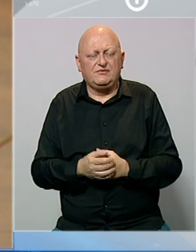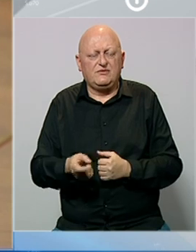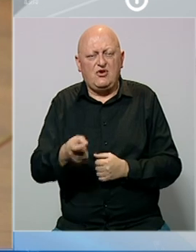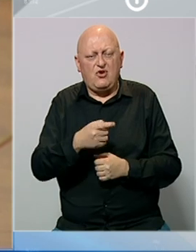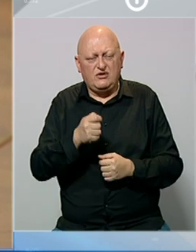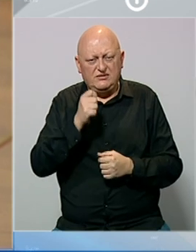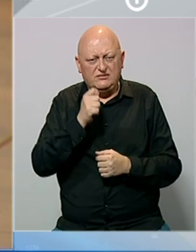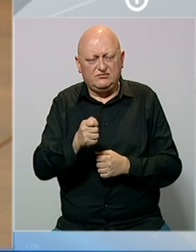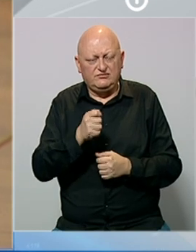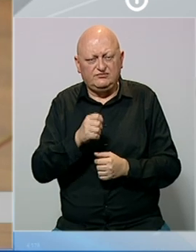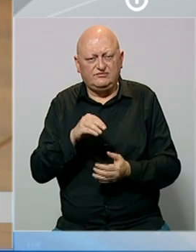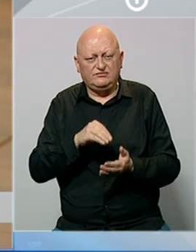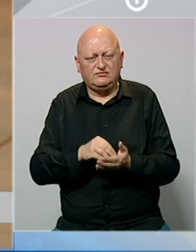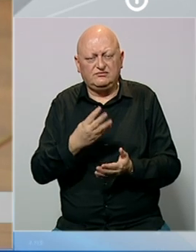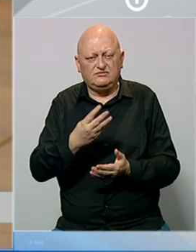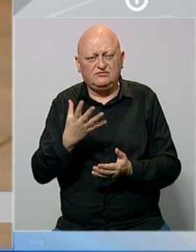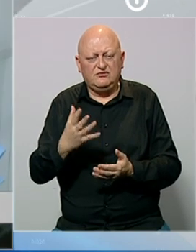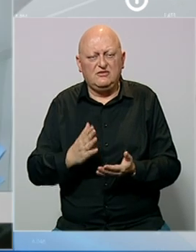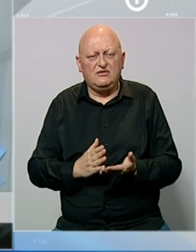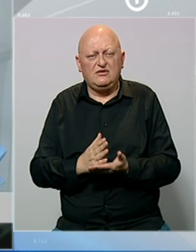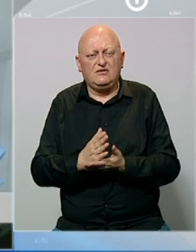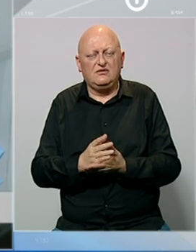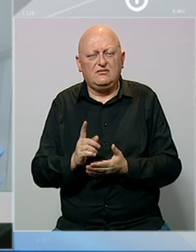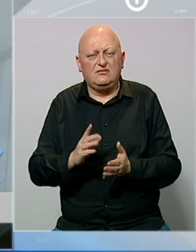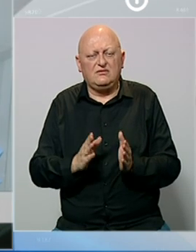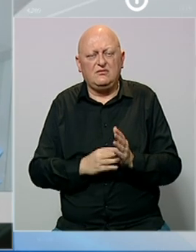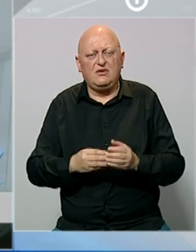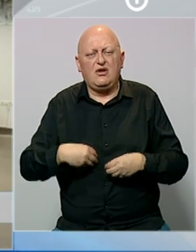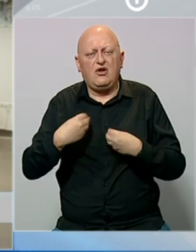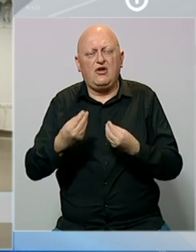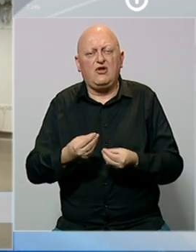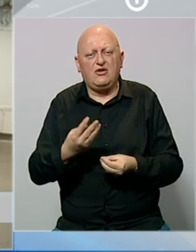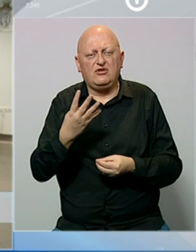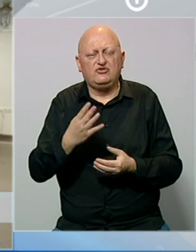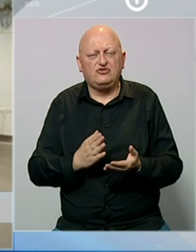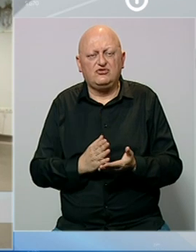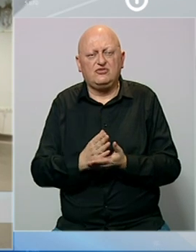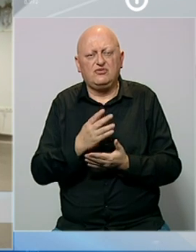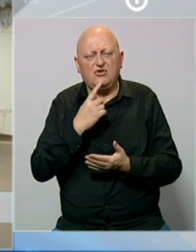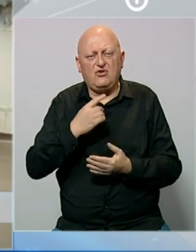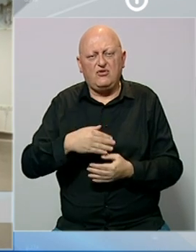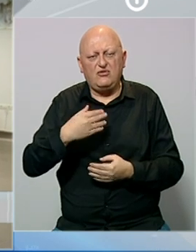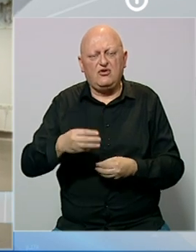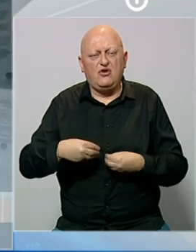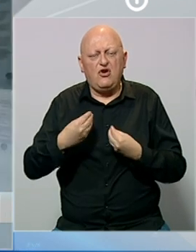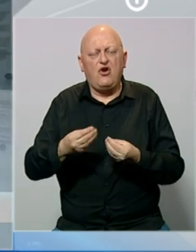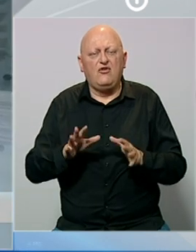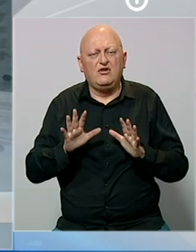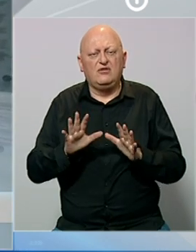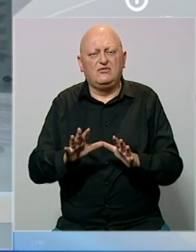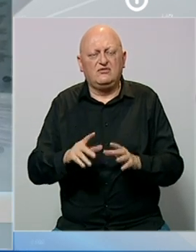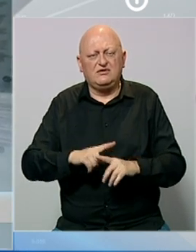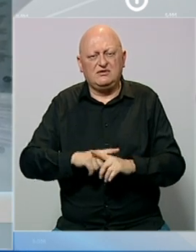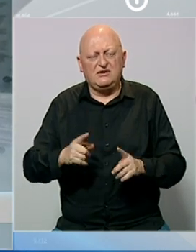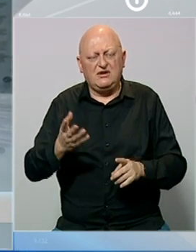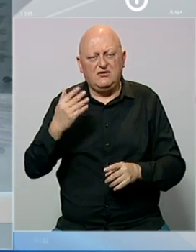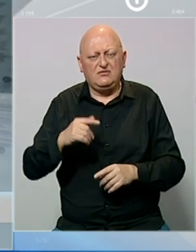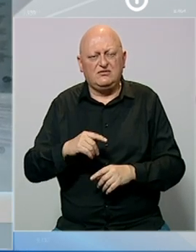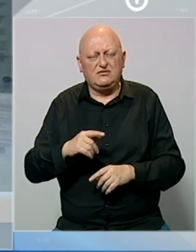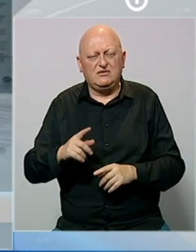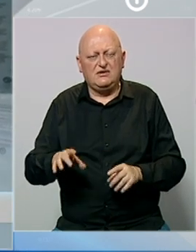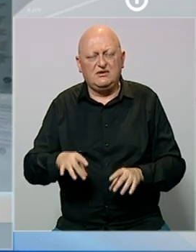pod lupom zabilježila je 45 slučajeva neprimjerenog govora, od čega 4 slučaja koje se odnose na govor mržnje. Za razliku od ranijih